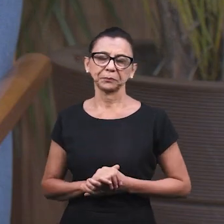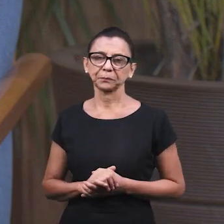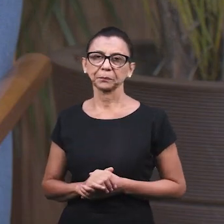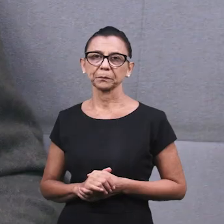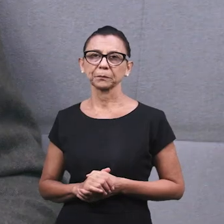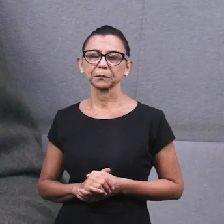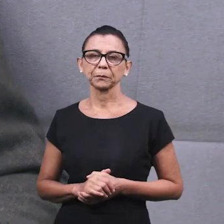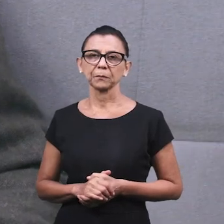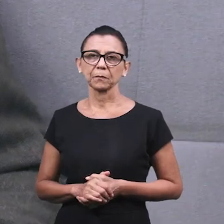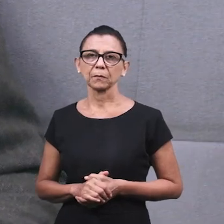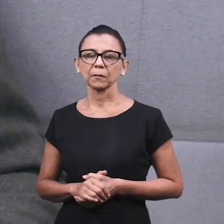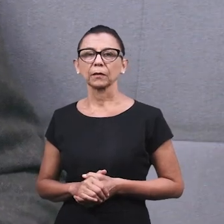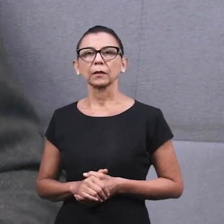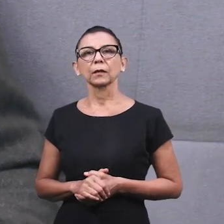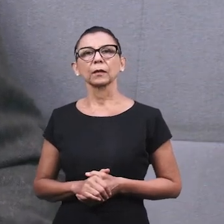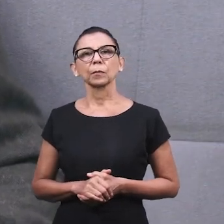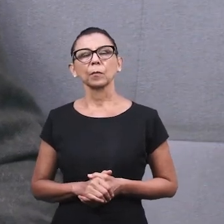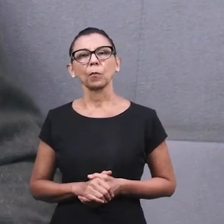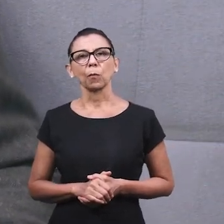regarde.